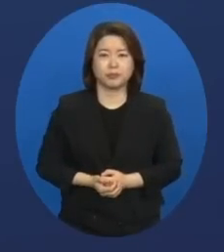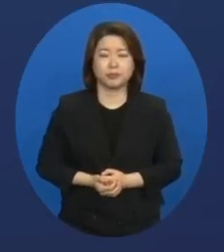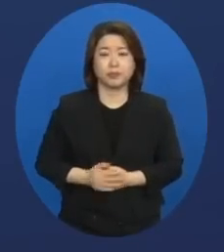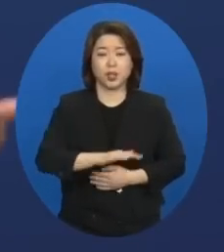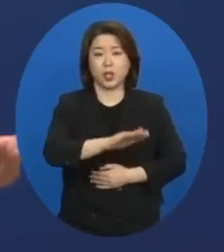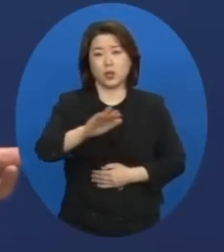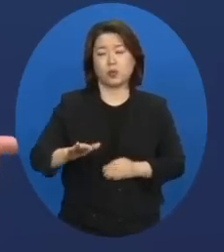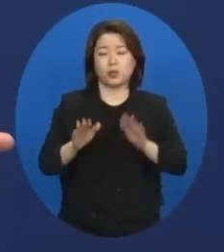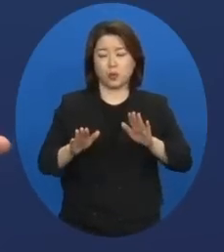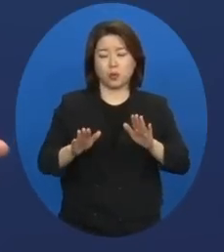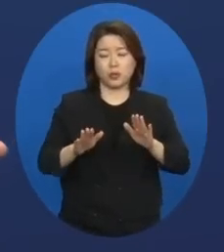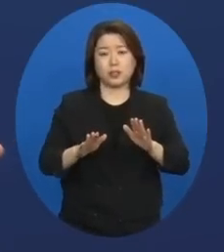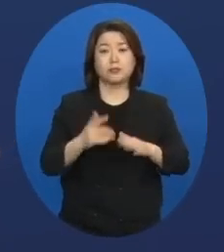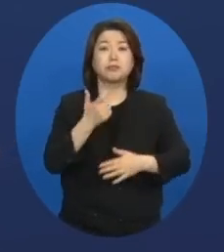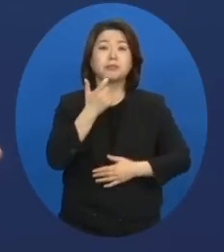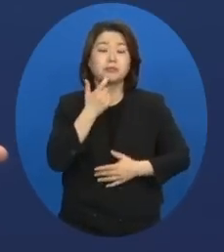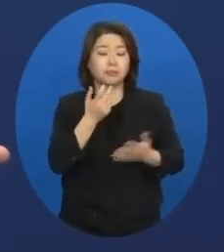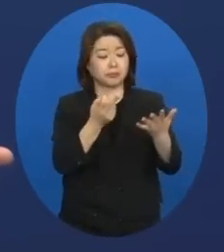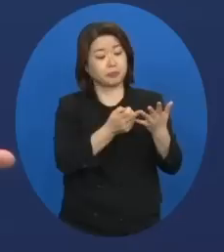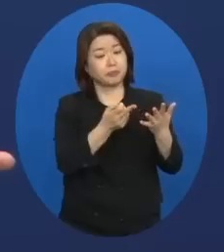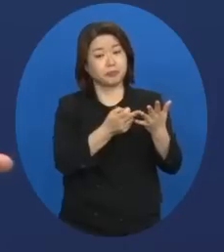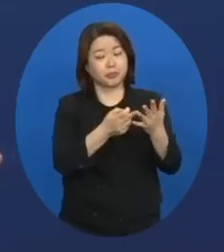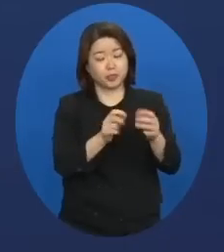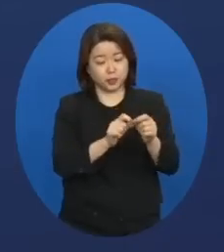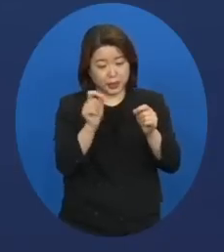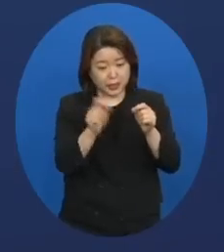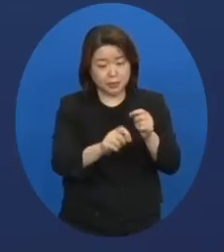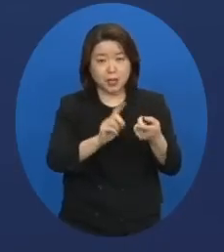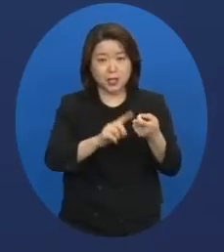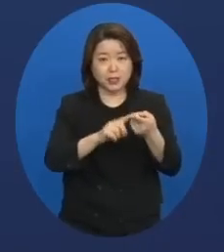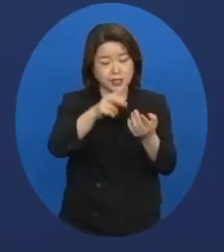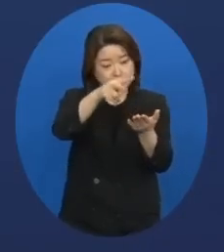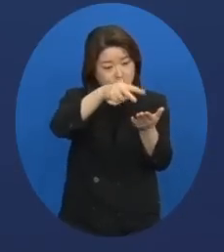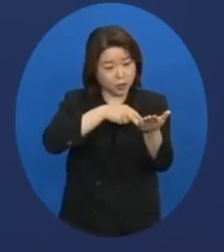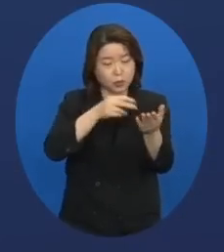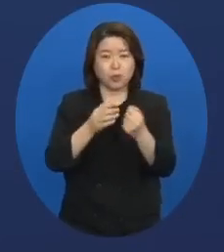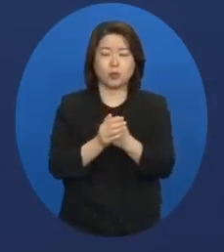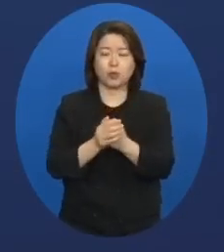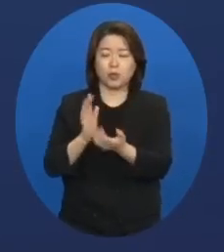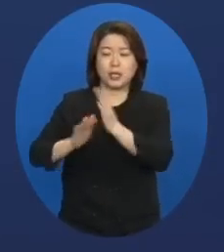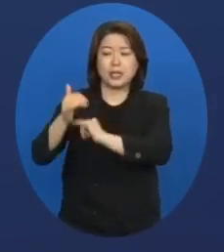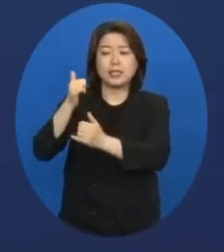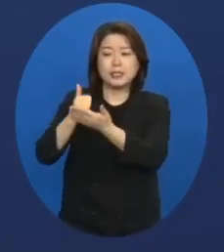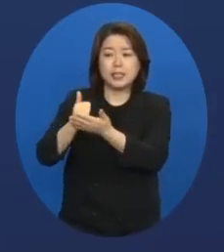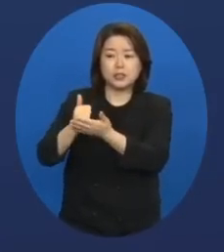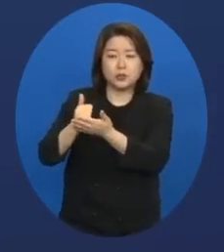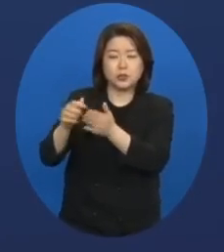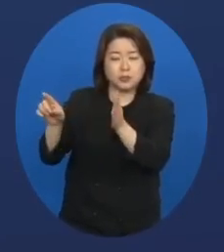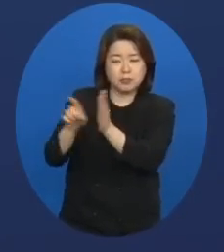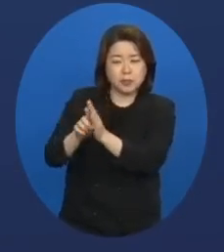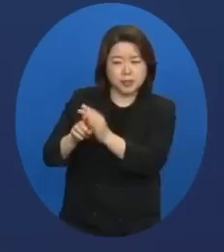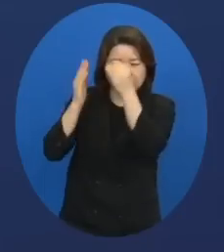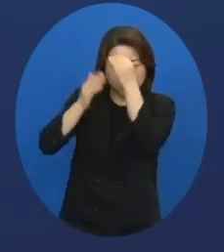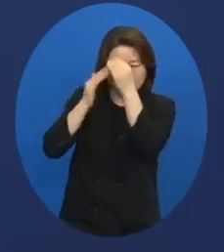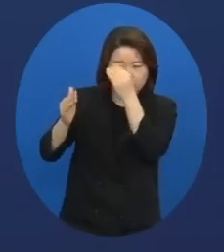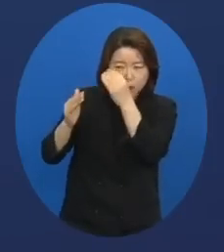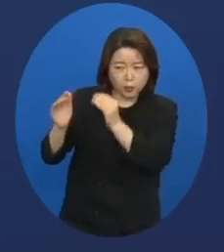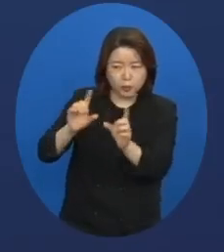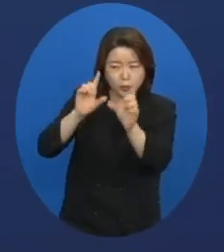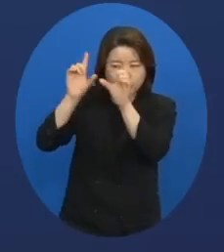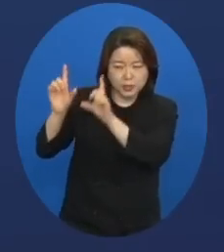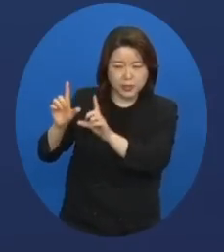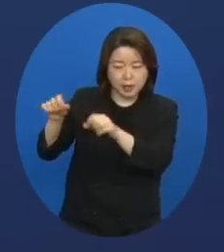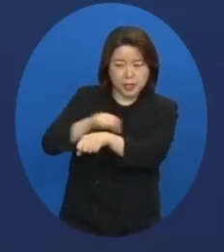우리가 오늘 유다지파에 대해서 읽고 그리고 예수 믿는 성도의 삶의 특징이 자기를 위해서 살지